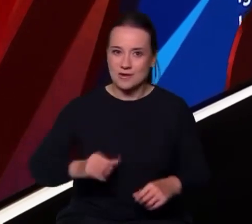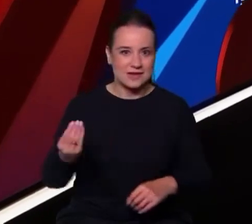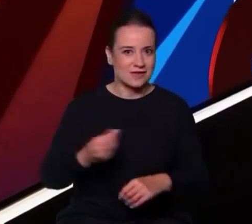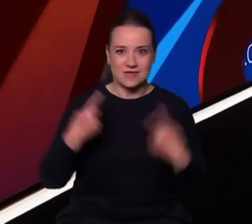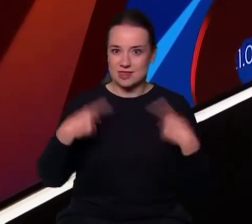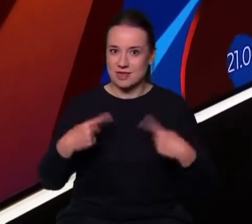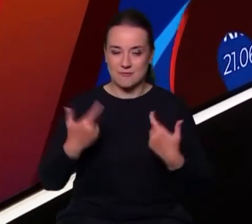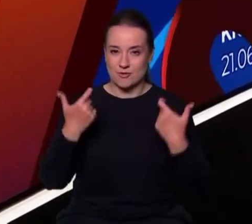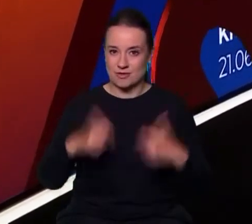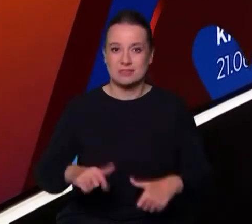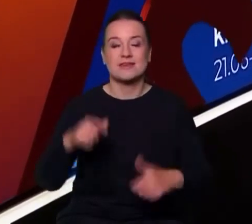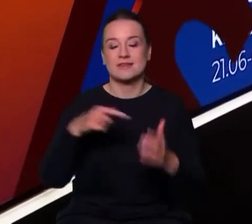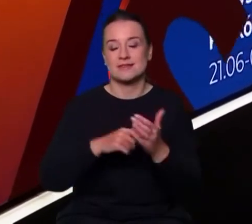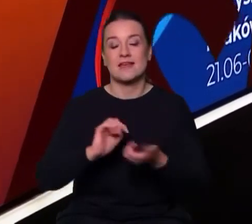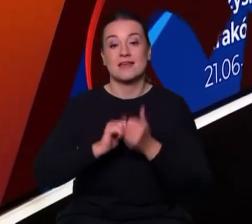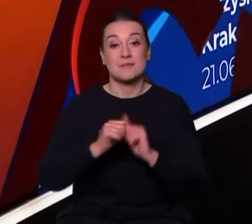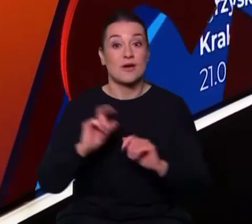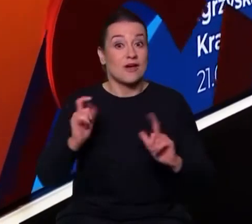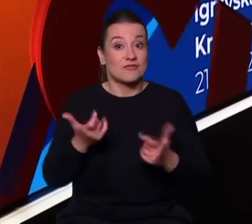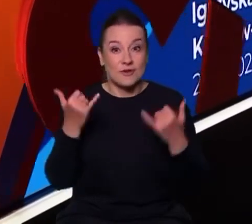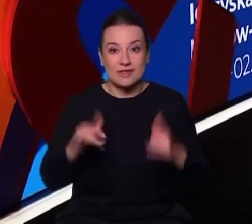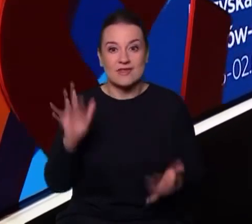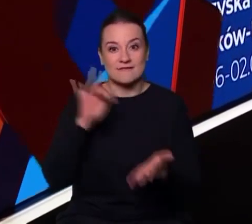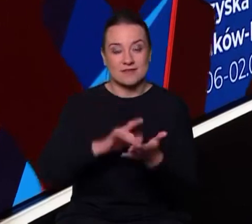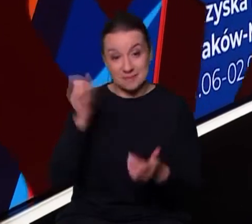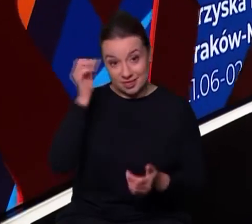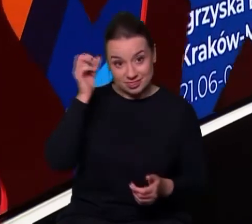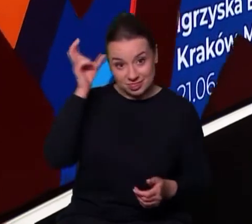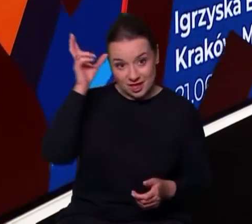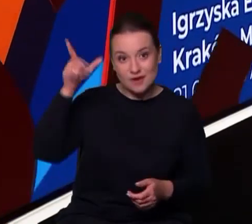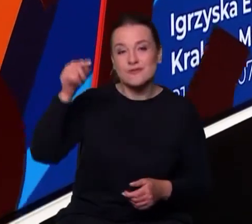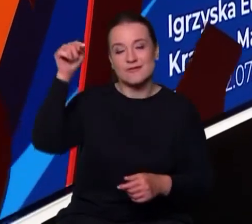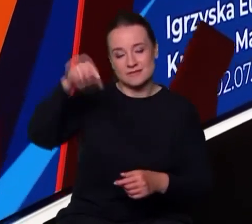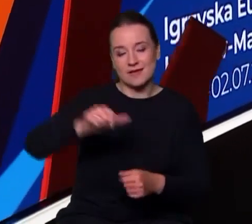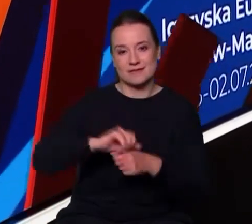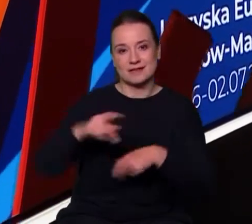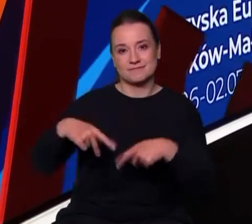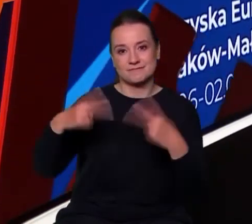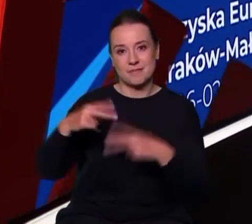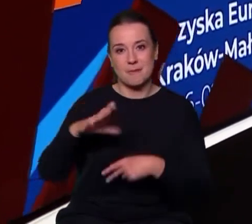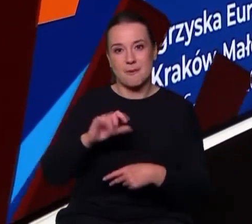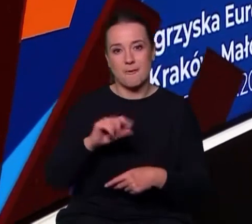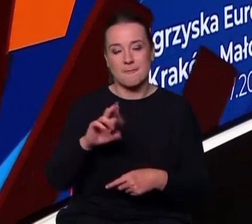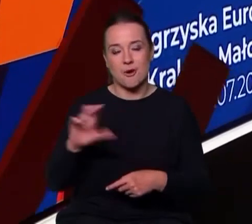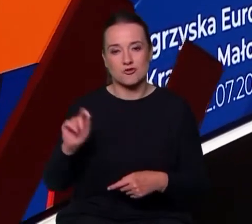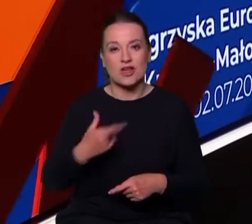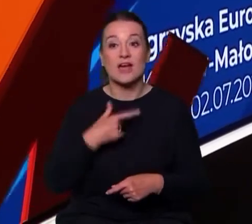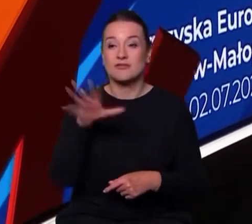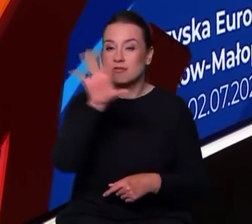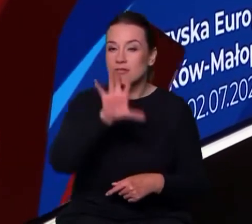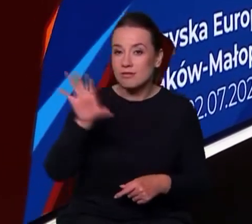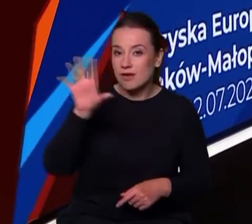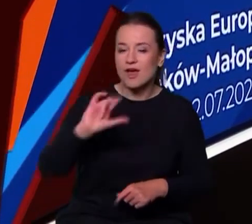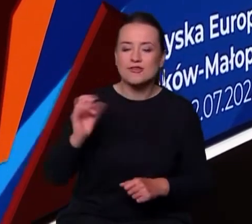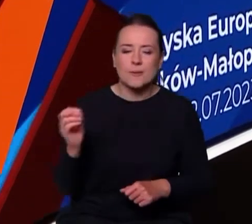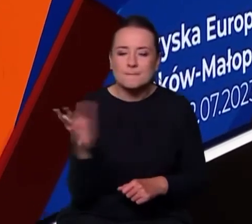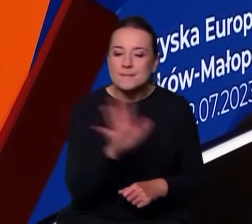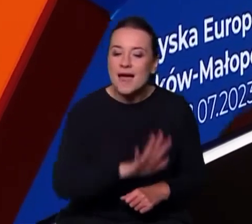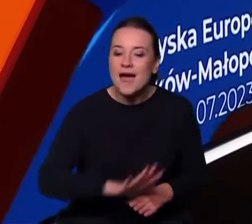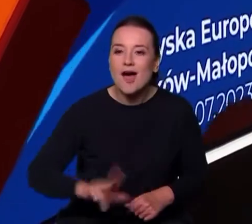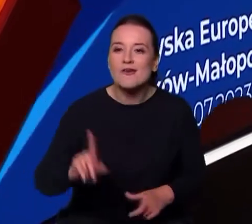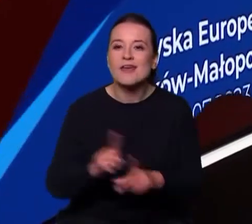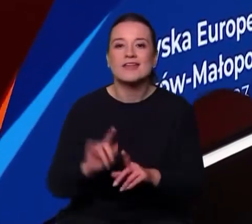sportowe. Co innego w Tarnowie. Więc naturalnie to tam pojawił się nasz reporter Jakub Pobożniak, który przeglądał się co w piasku i na